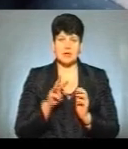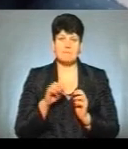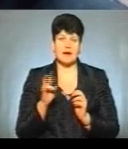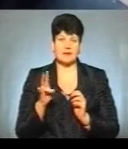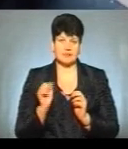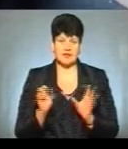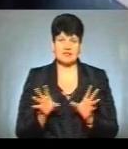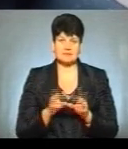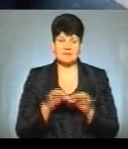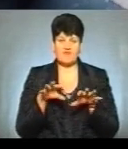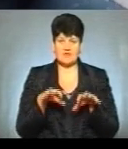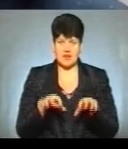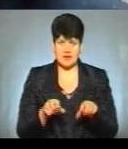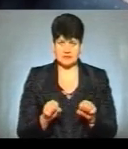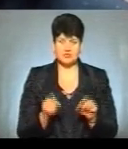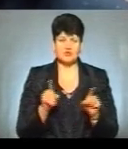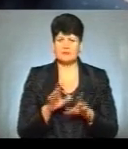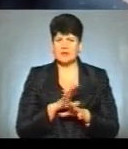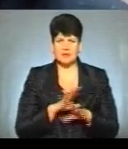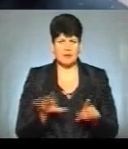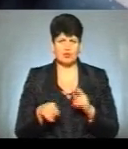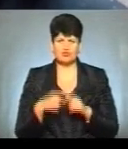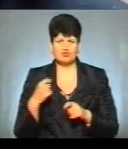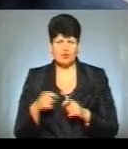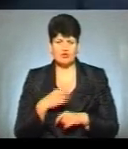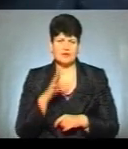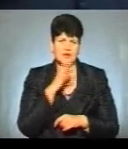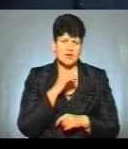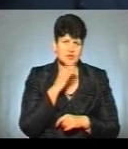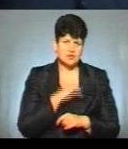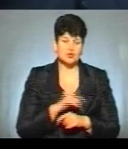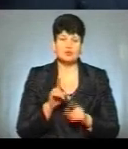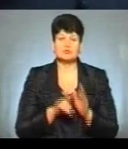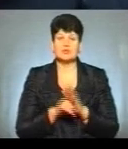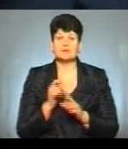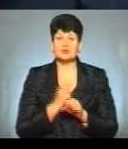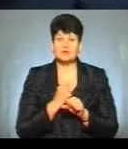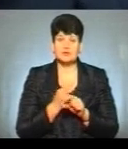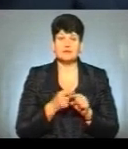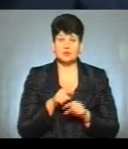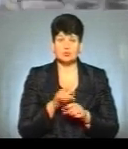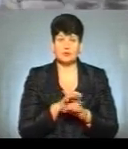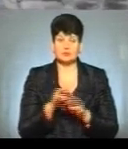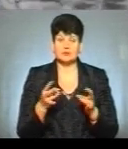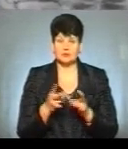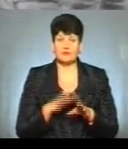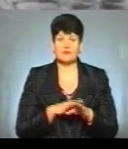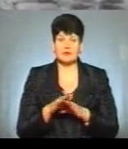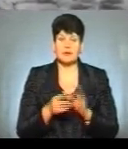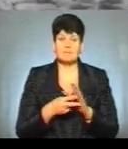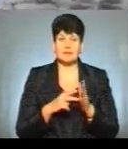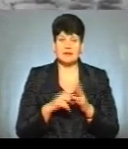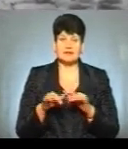майна співвласників, тобто, щоб не було злочинів, крадіжок. Для того, щоб запустити даний проєкт, нам потрібно було виконати план